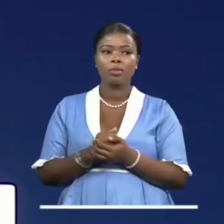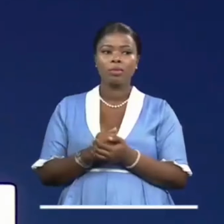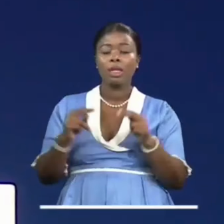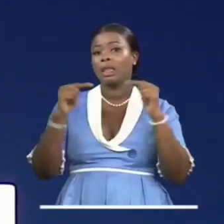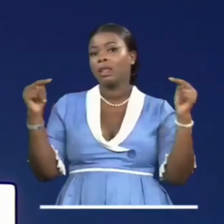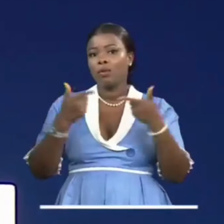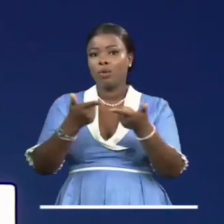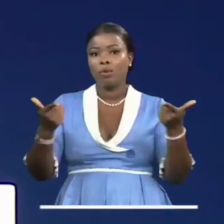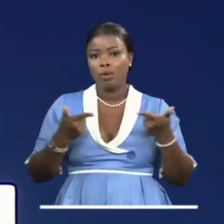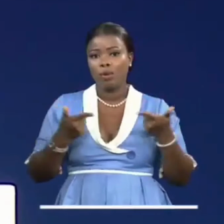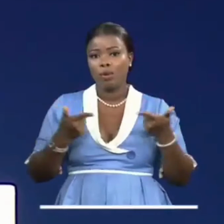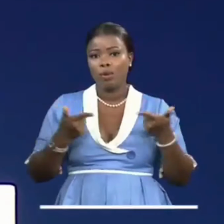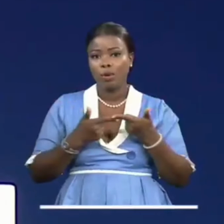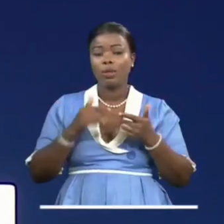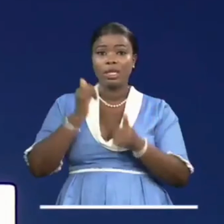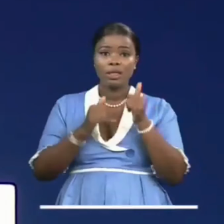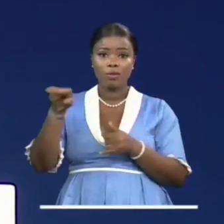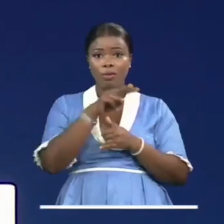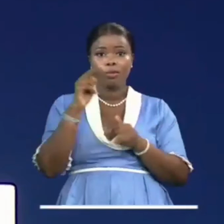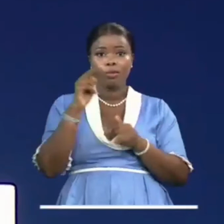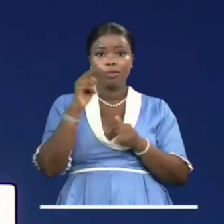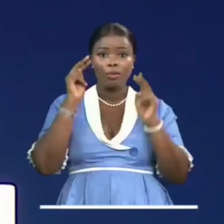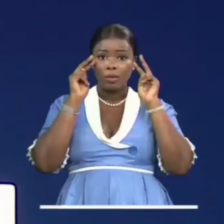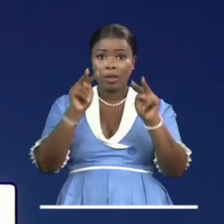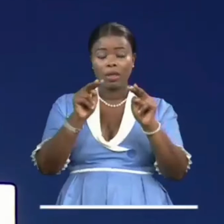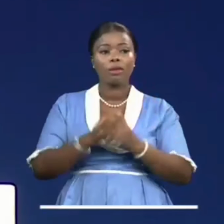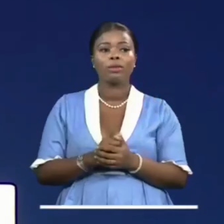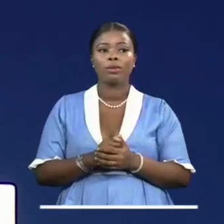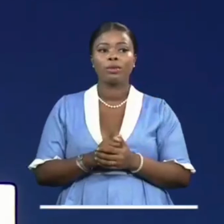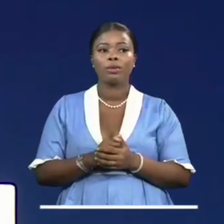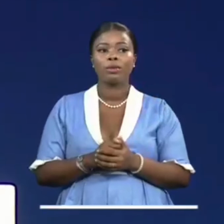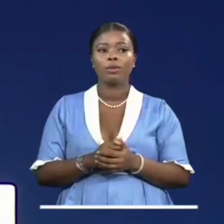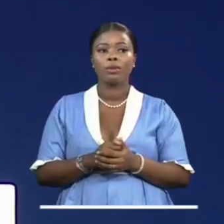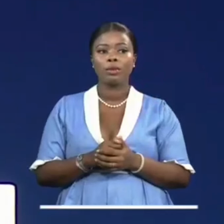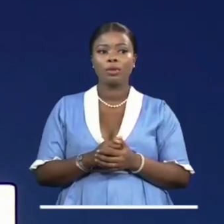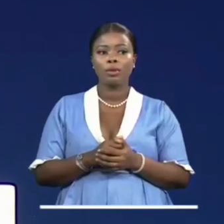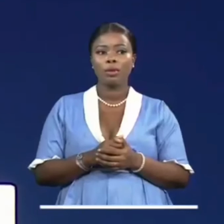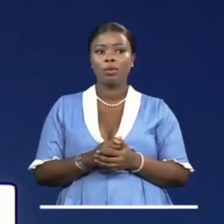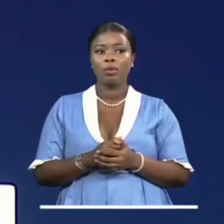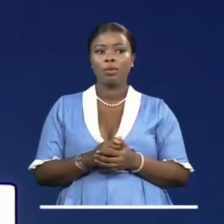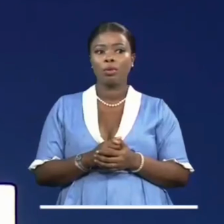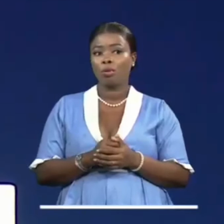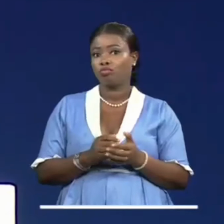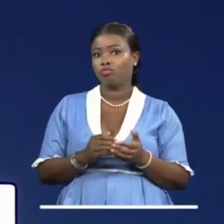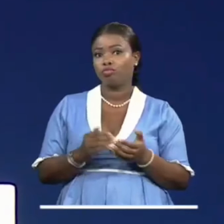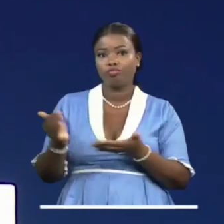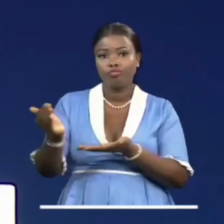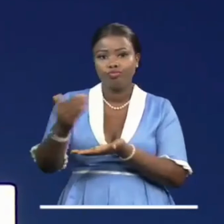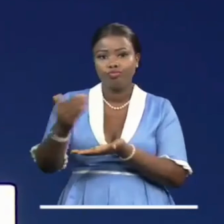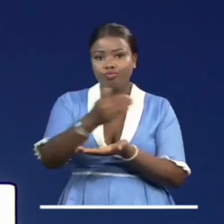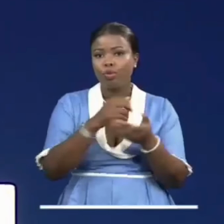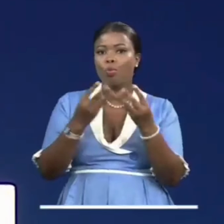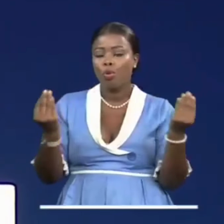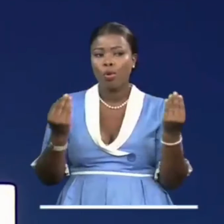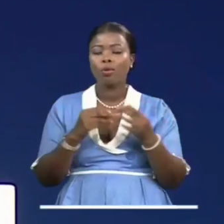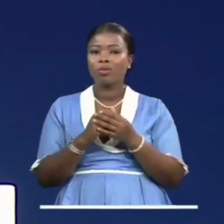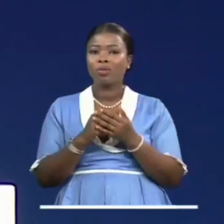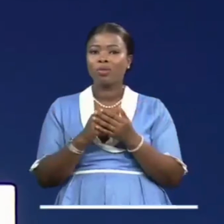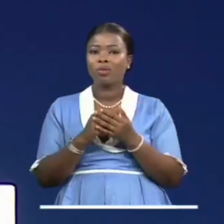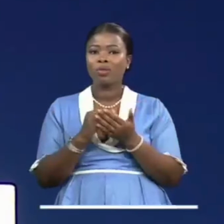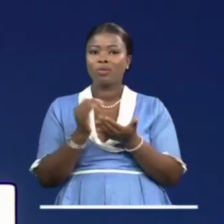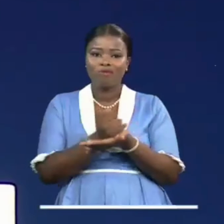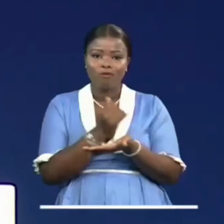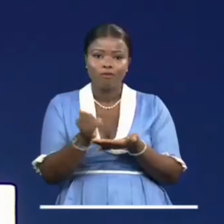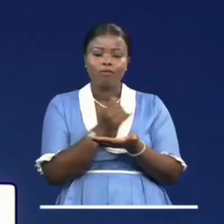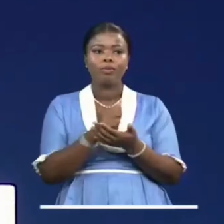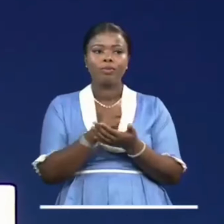globalement si vous regardez les cultures territoriales réunies ell ne mobilisent pas plus de 1% du PIB en terme de recette elles ne pourront pas faire